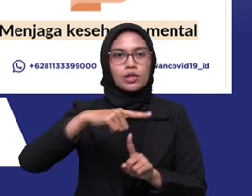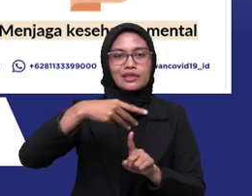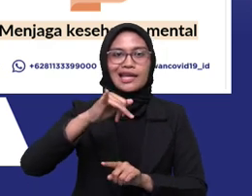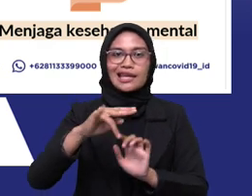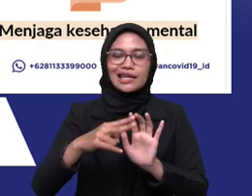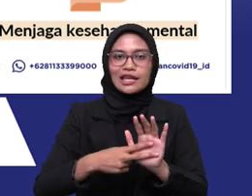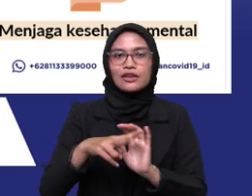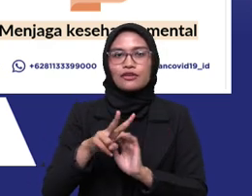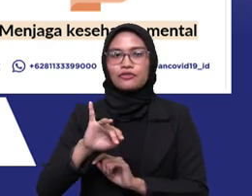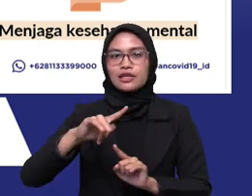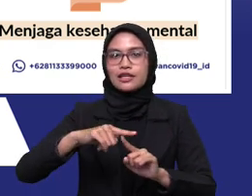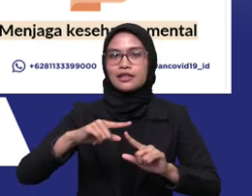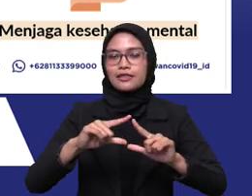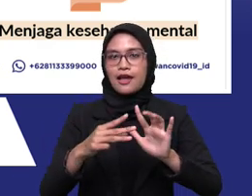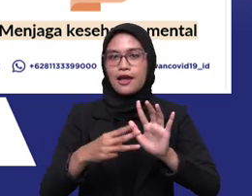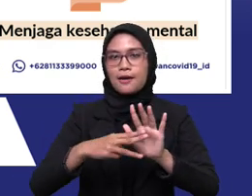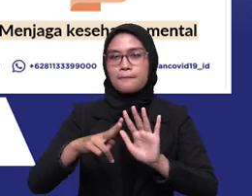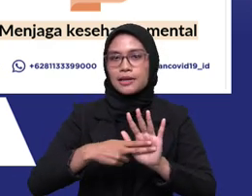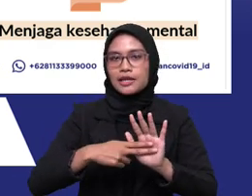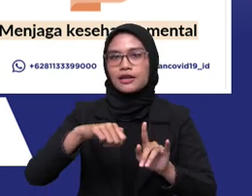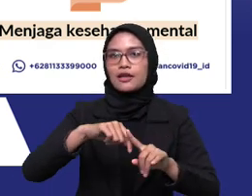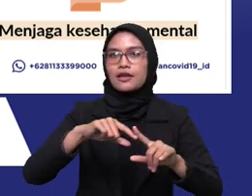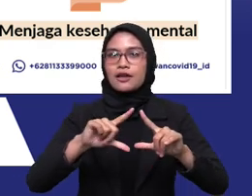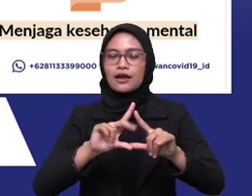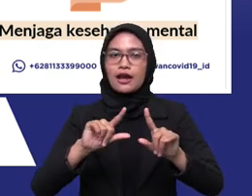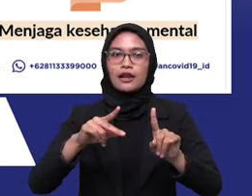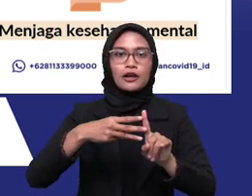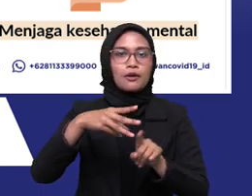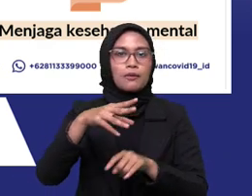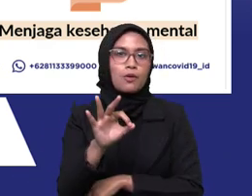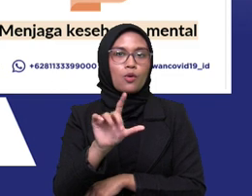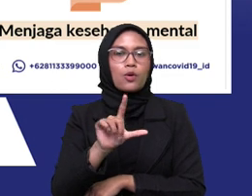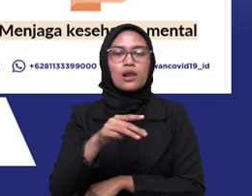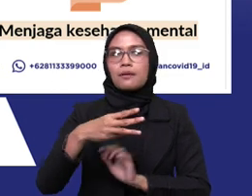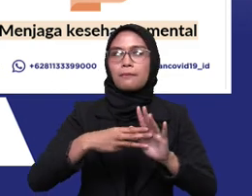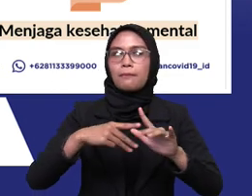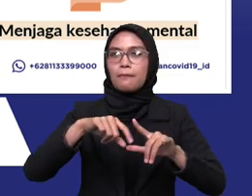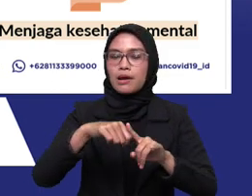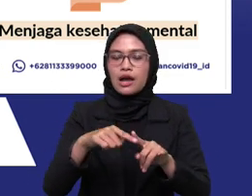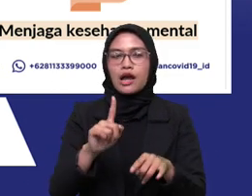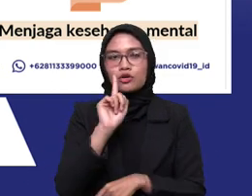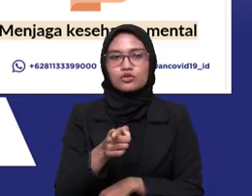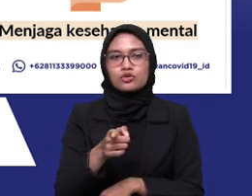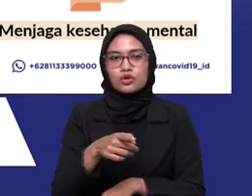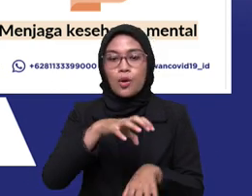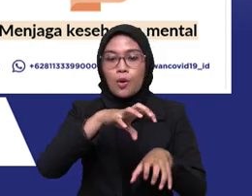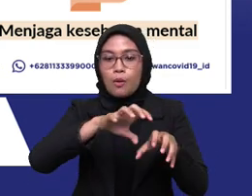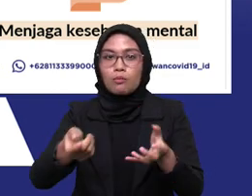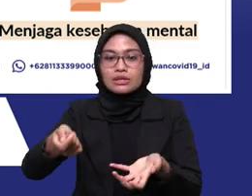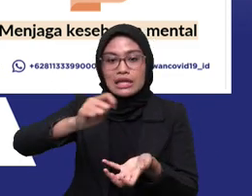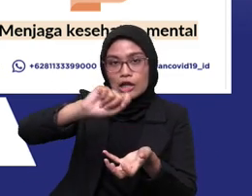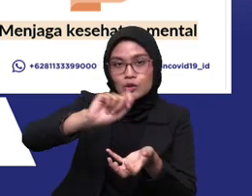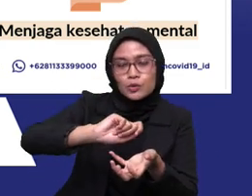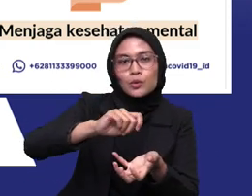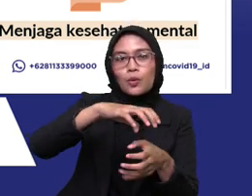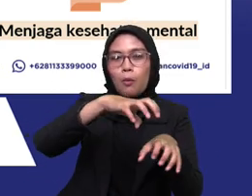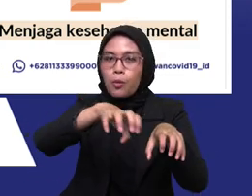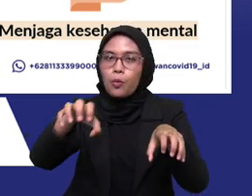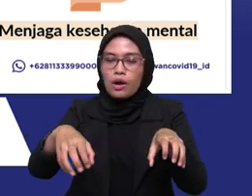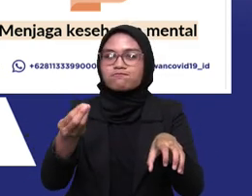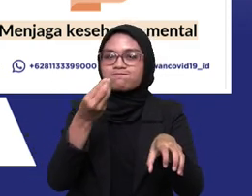maupun mineral kemudian perbanyak konsumsi buah dan sayur selanjutnya hindari